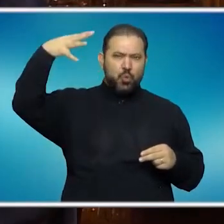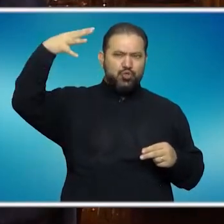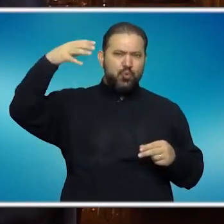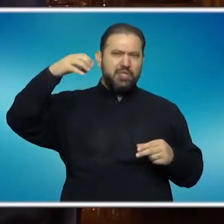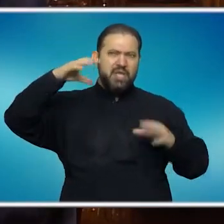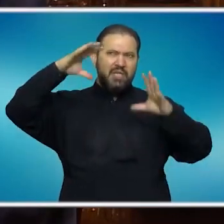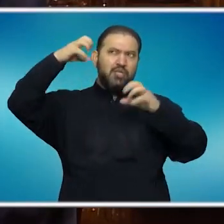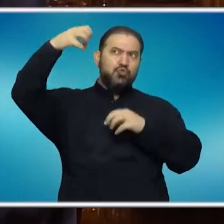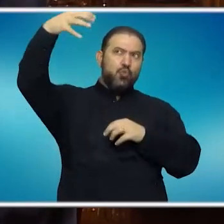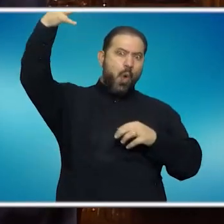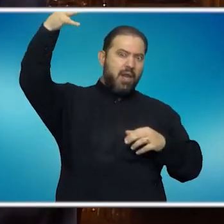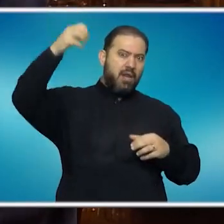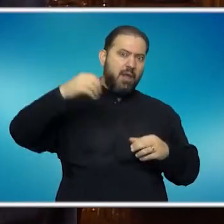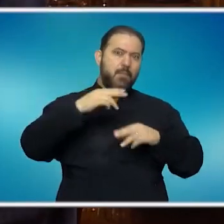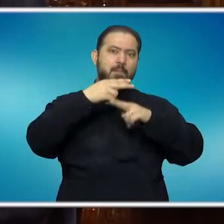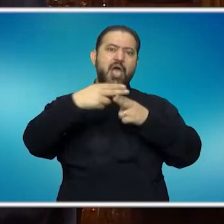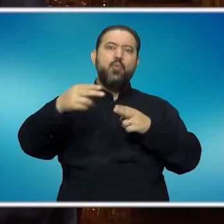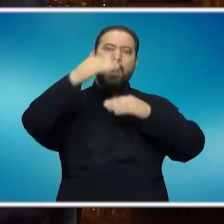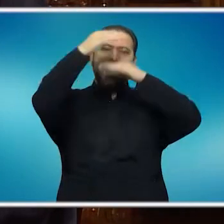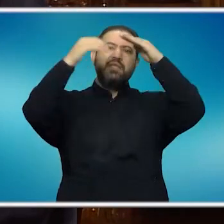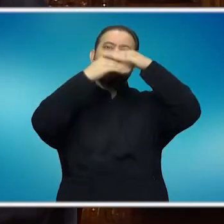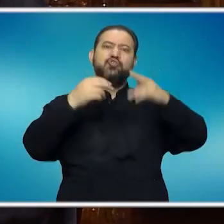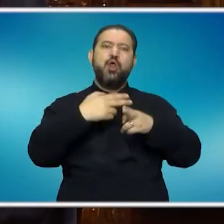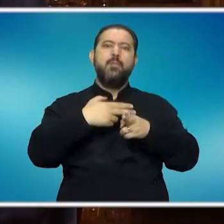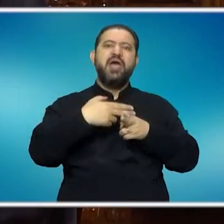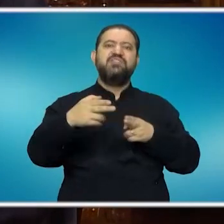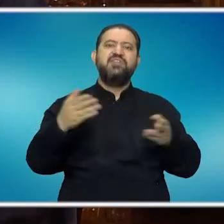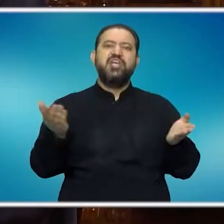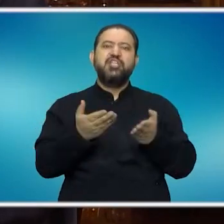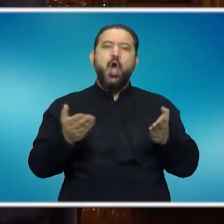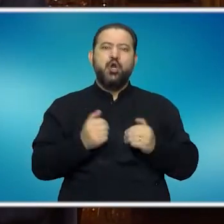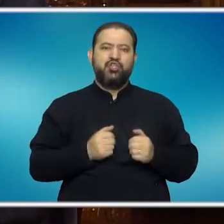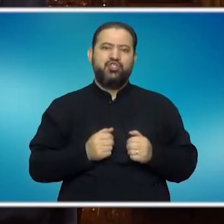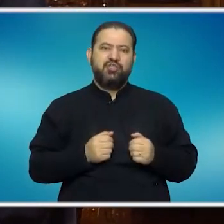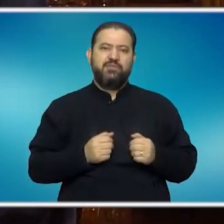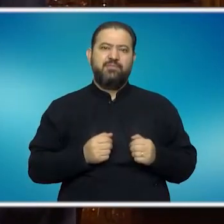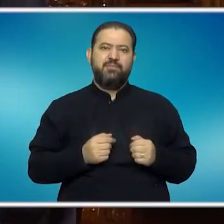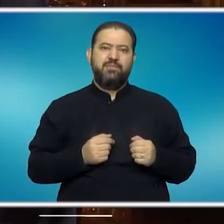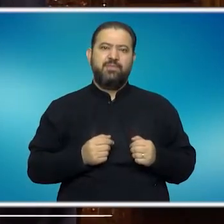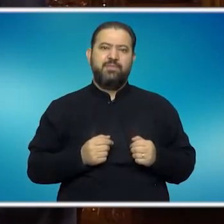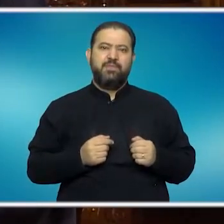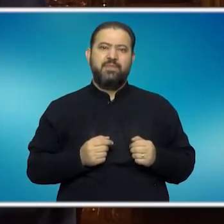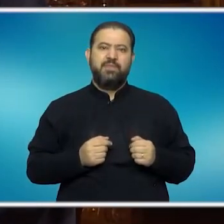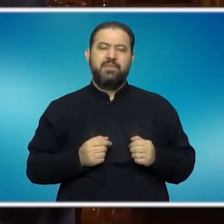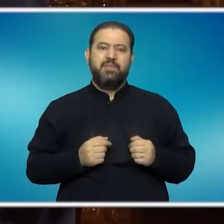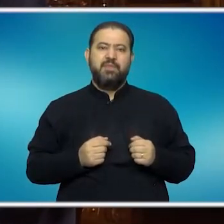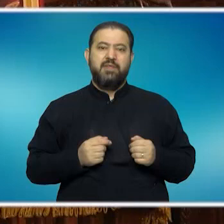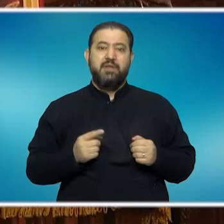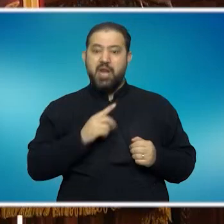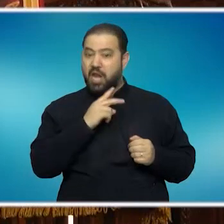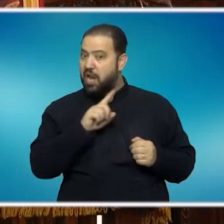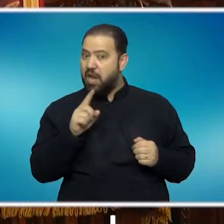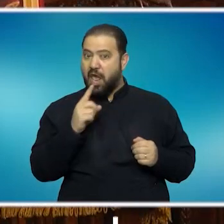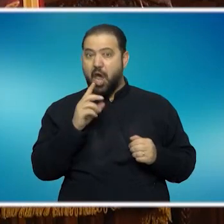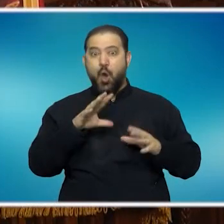mai strălucitor decât soarele, mai curat decât cerul, mai sfânt decât tronurile heruvimilor. O aripă a minții, neînvinsă de